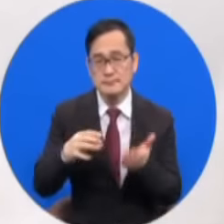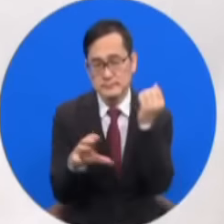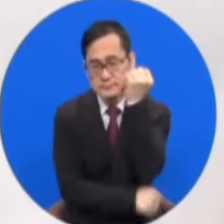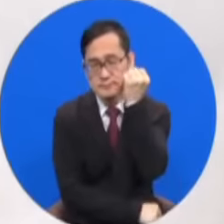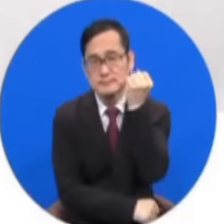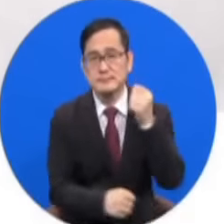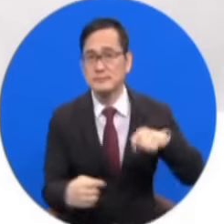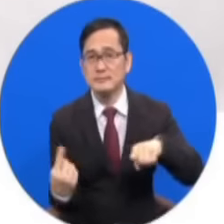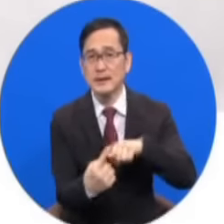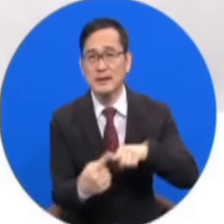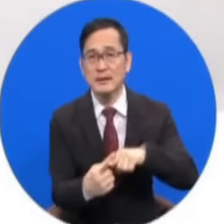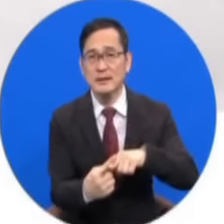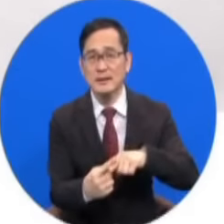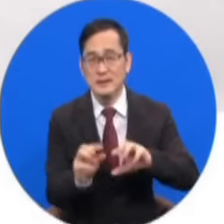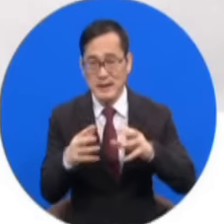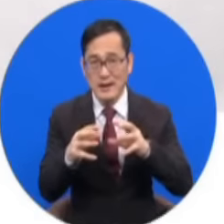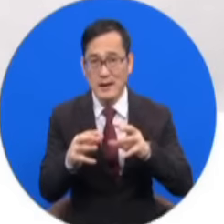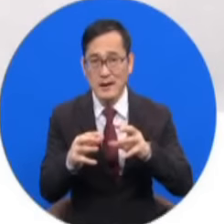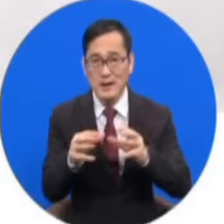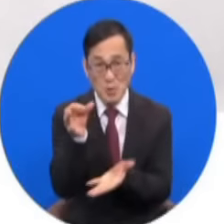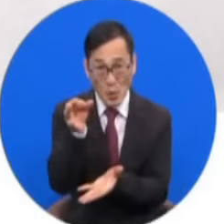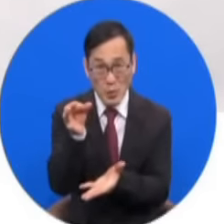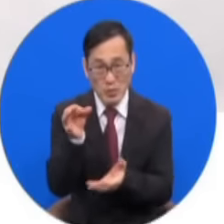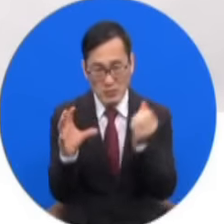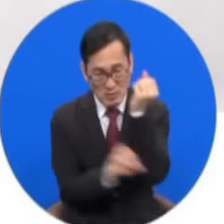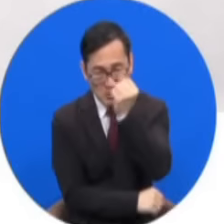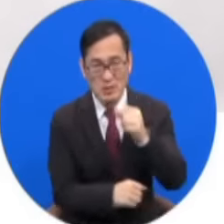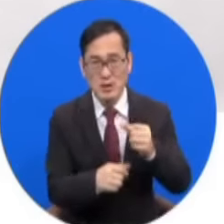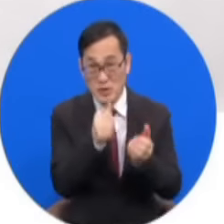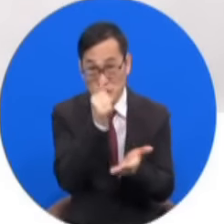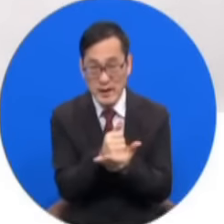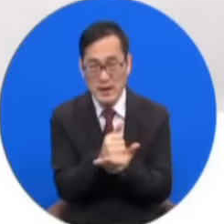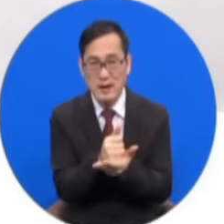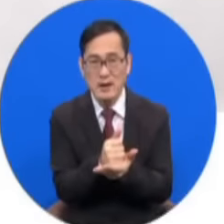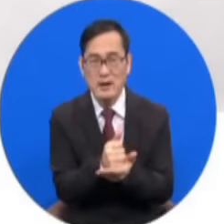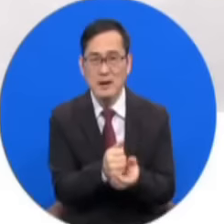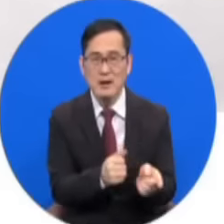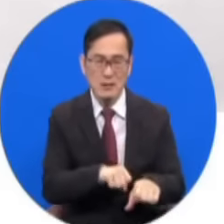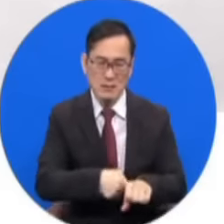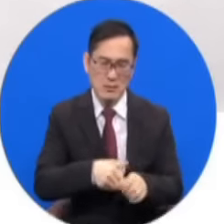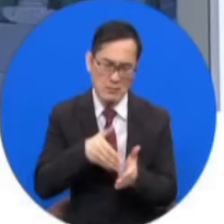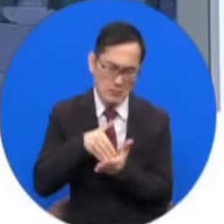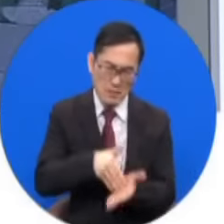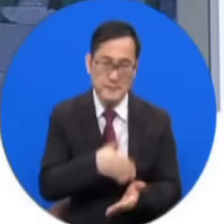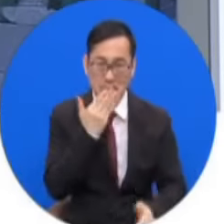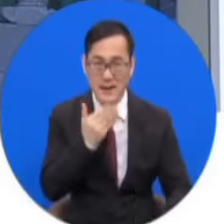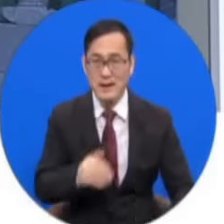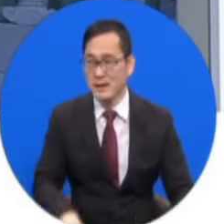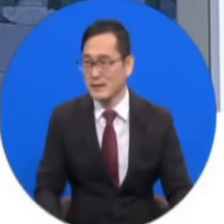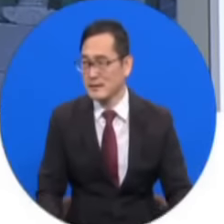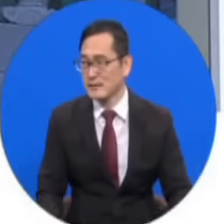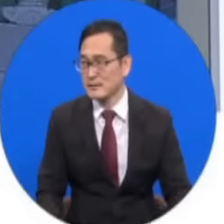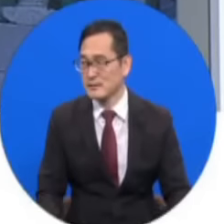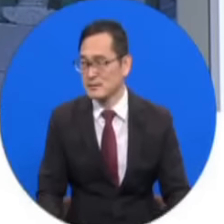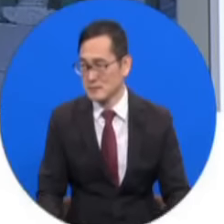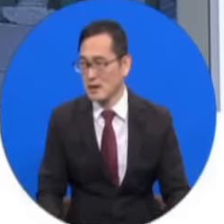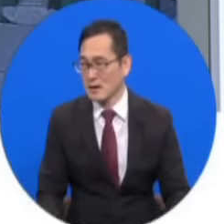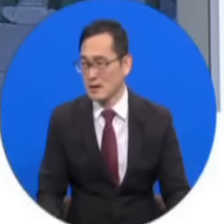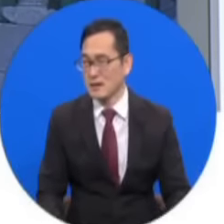손실까지 가능할 수 있기 때문에 여기에 대해서도 주목할 수밖에 없습니다 그만큼 14일 선구가 매우 중요하다라는